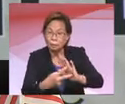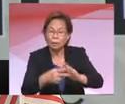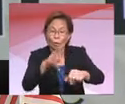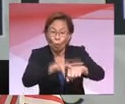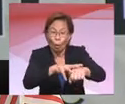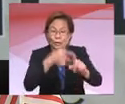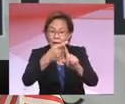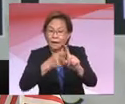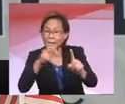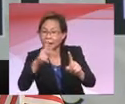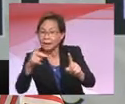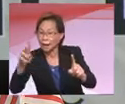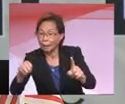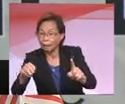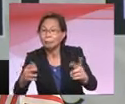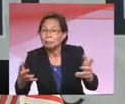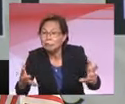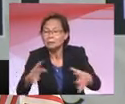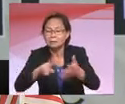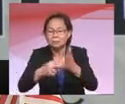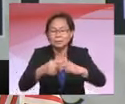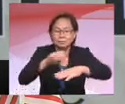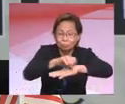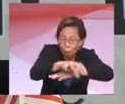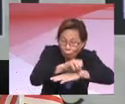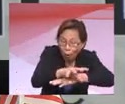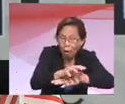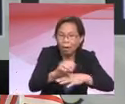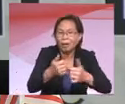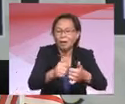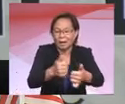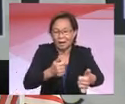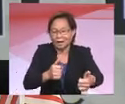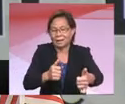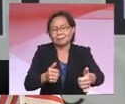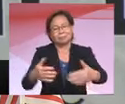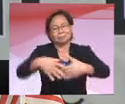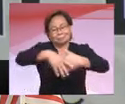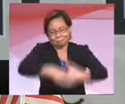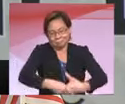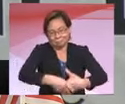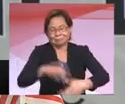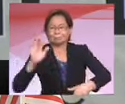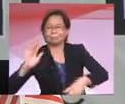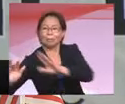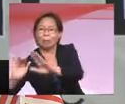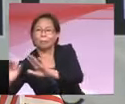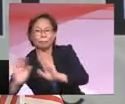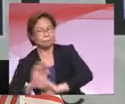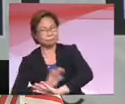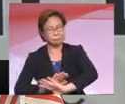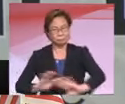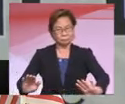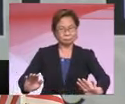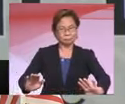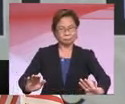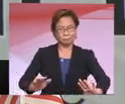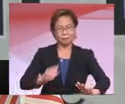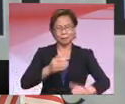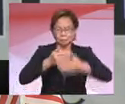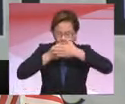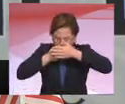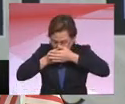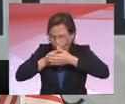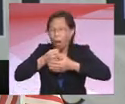Kementerian Kesihatan yang boleh berkonsep peringatan seperti elakkan bersalaman dan bersentuhan. Amalkan etika batuk